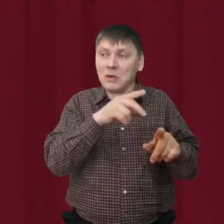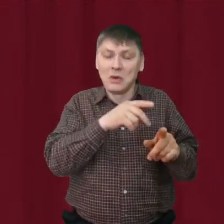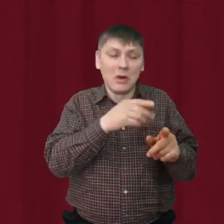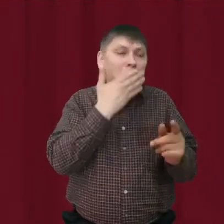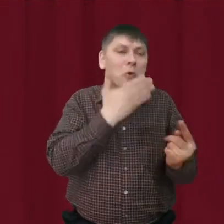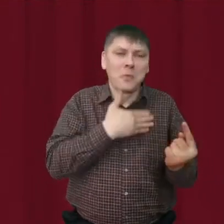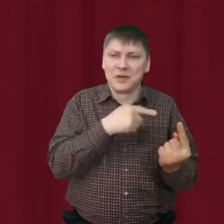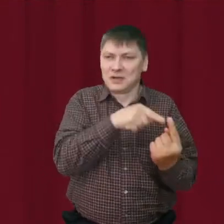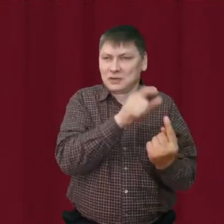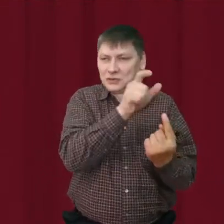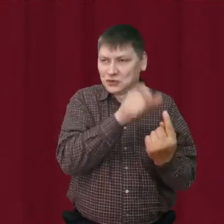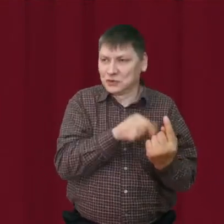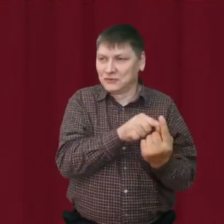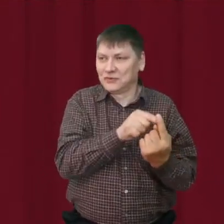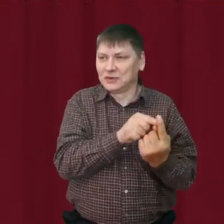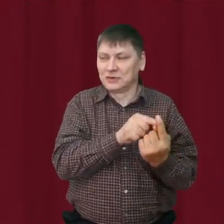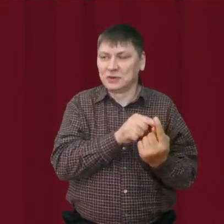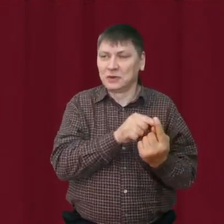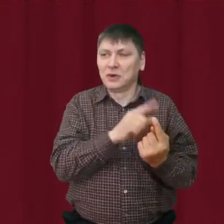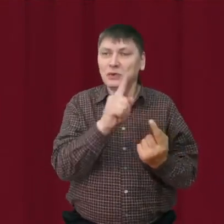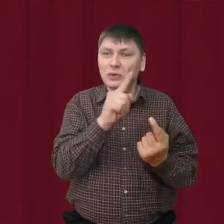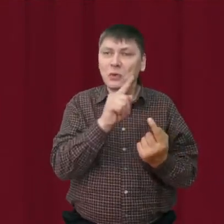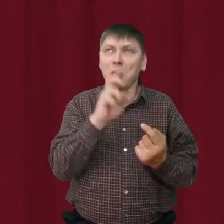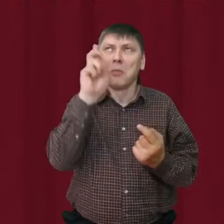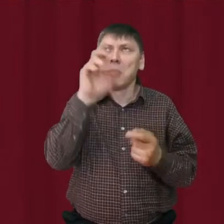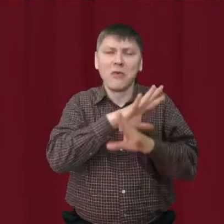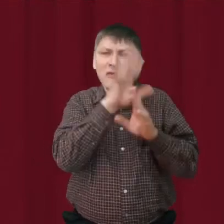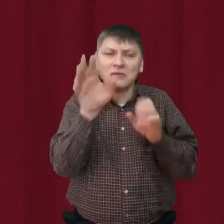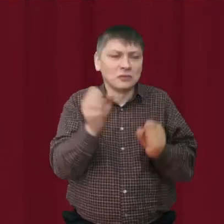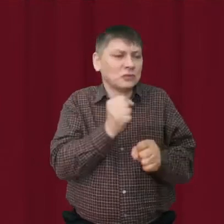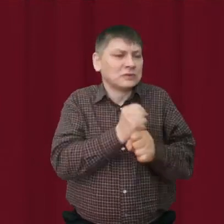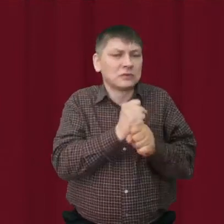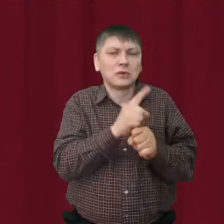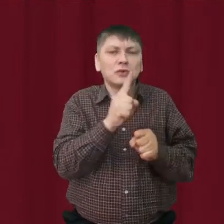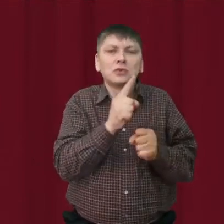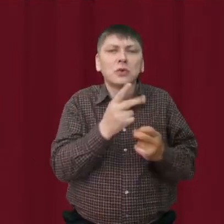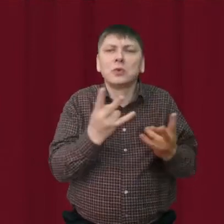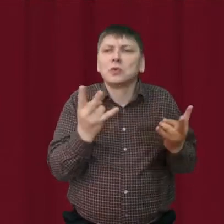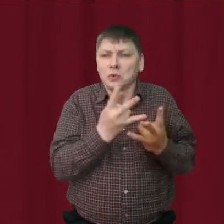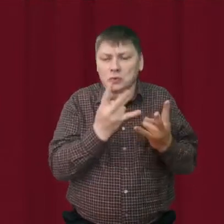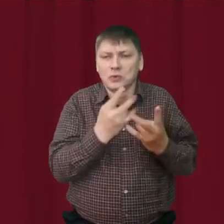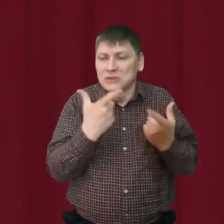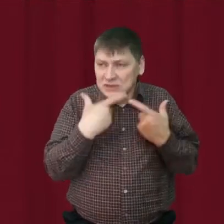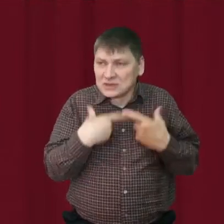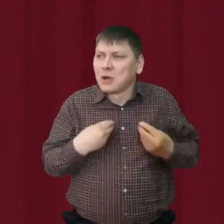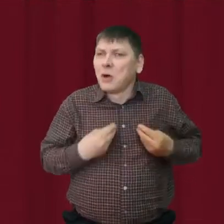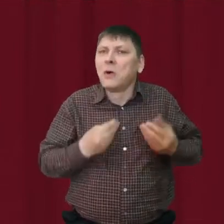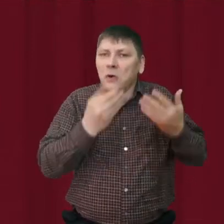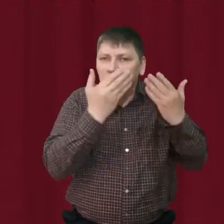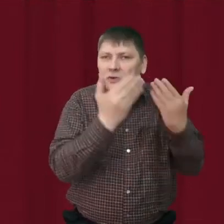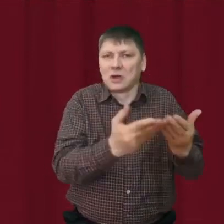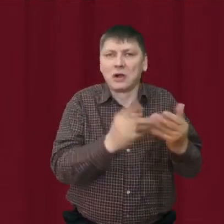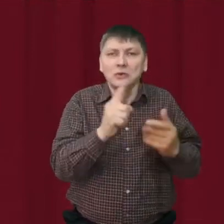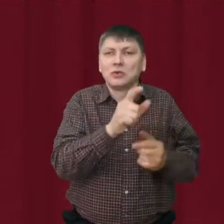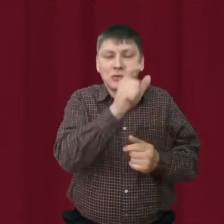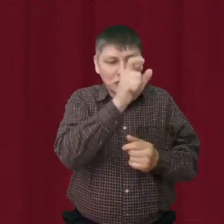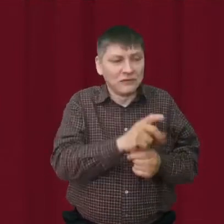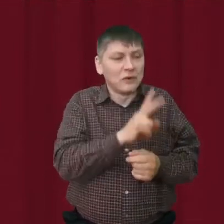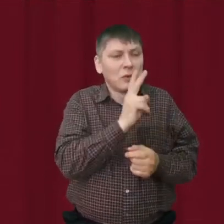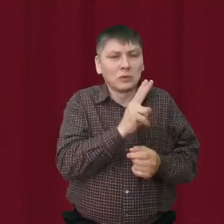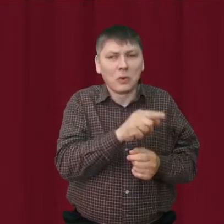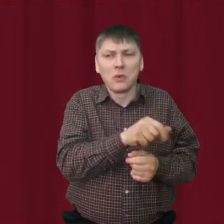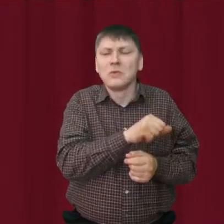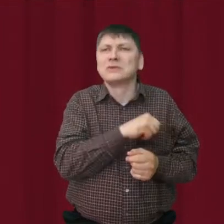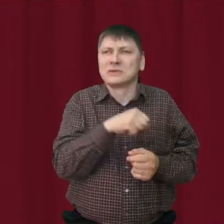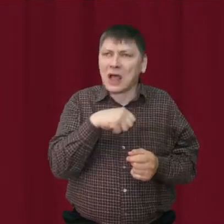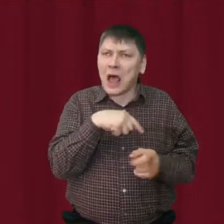любил и ценил человека, что сделал все, что необходимо со своей стороны для того, чтобы человек, обладающий свободной